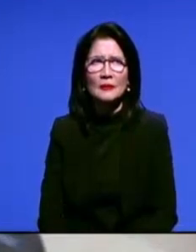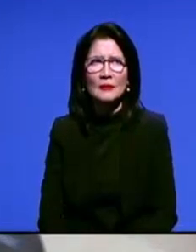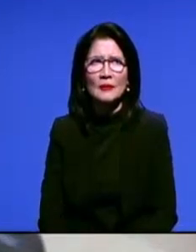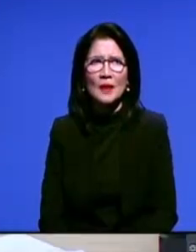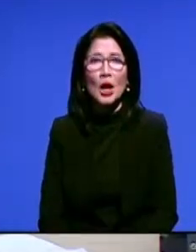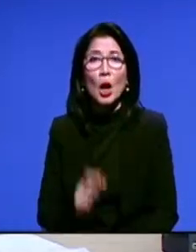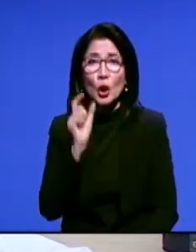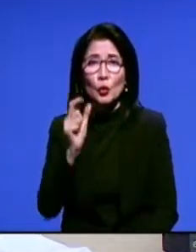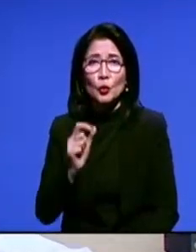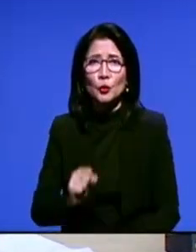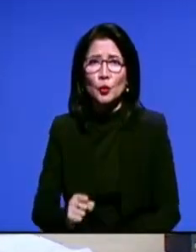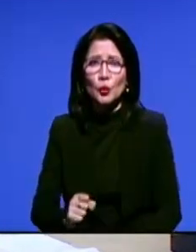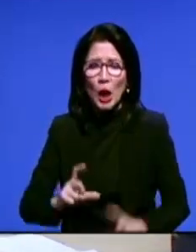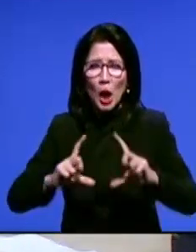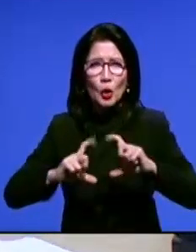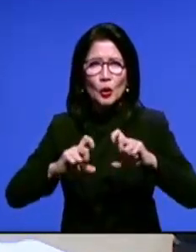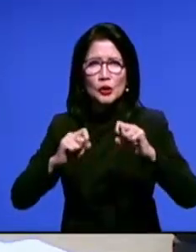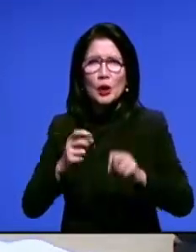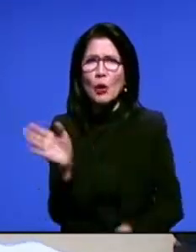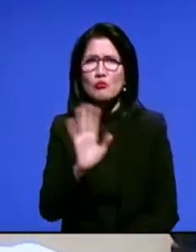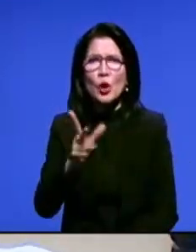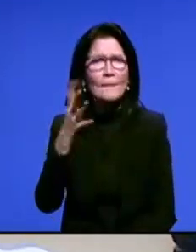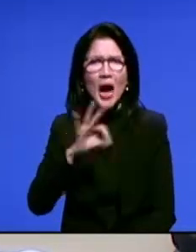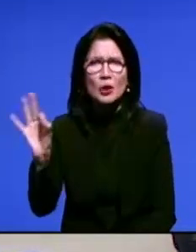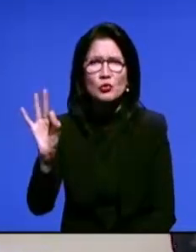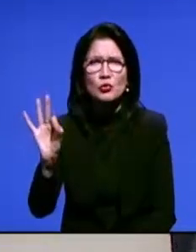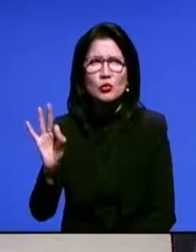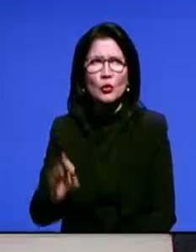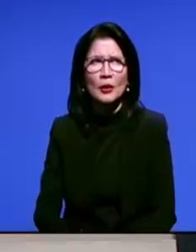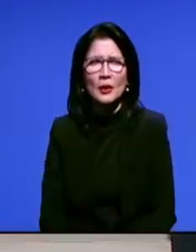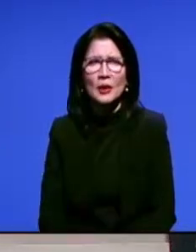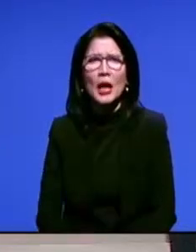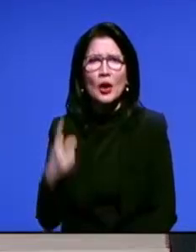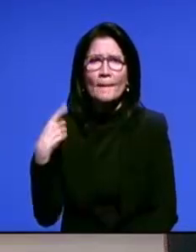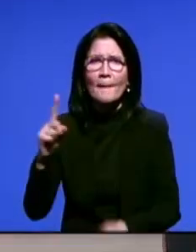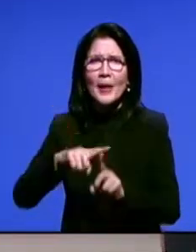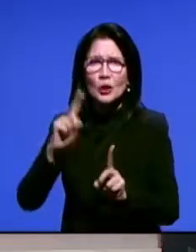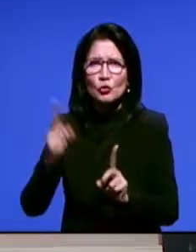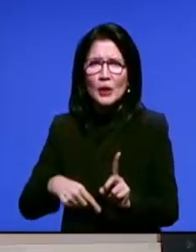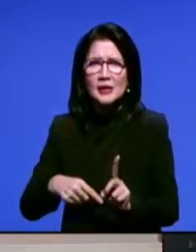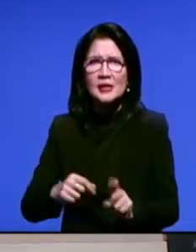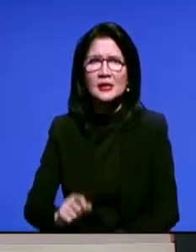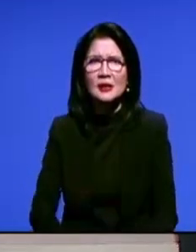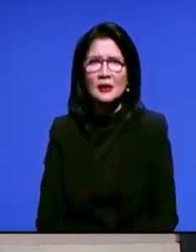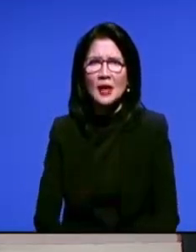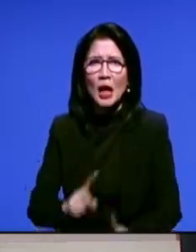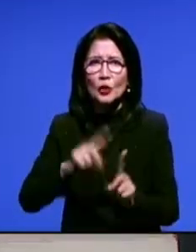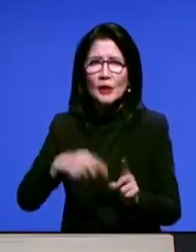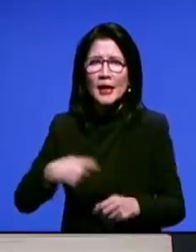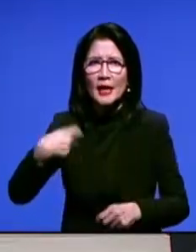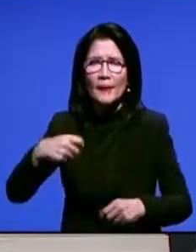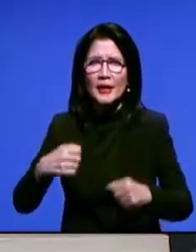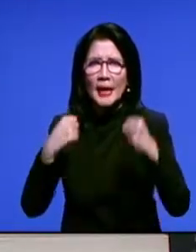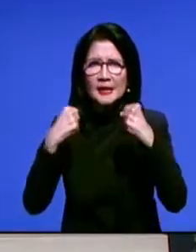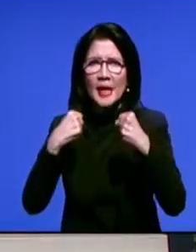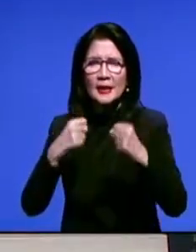Untuk novel coronavirus ini bukan sesuatu hal baru yang memang tugas atau mandat yang diberikan oleh Kementerian Kesehatan